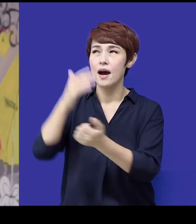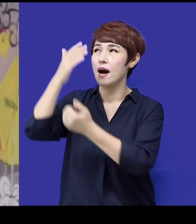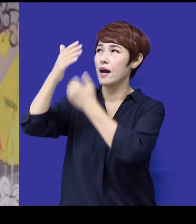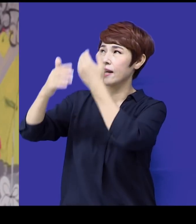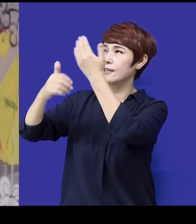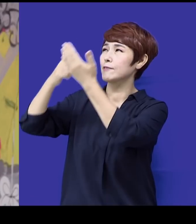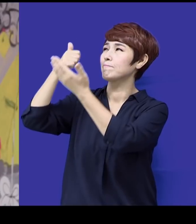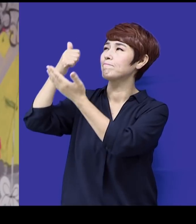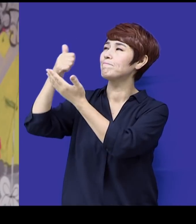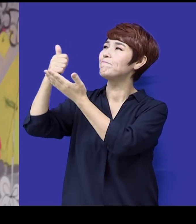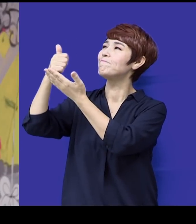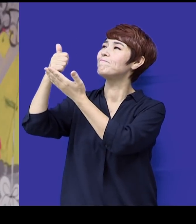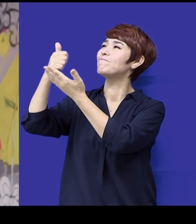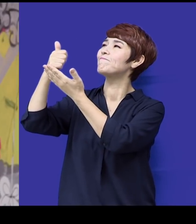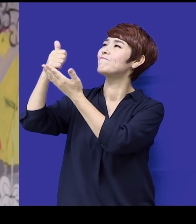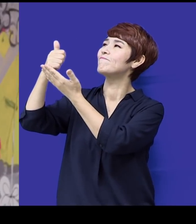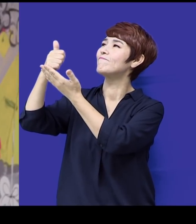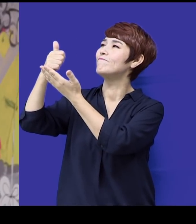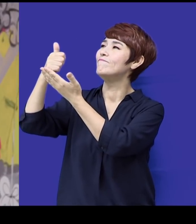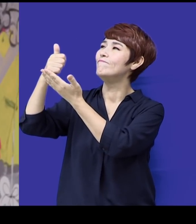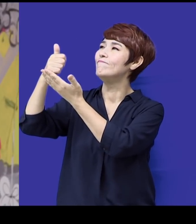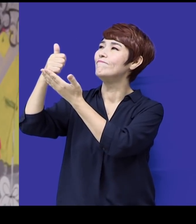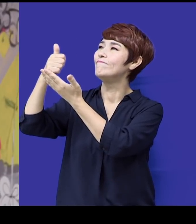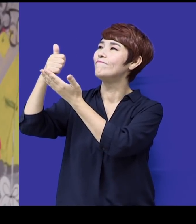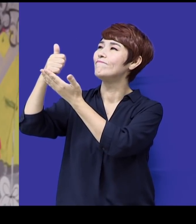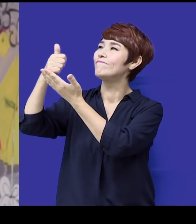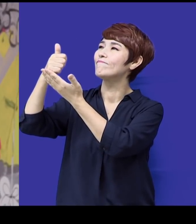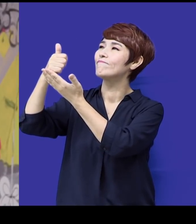이제 좀